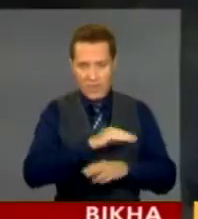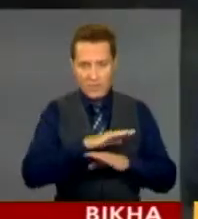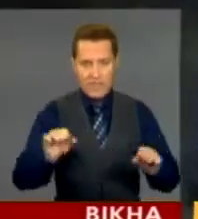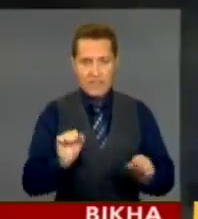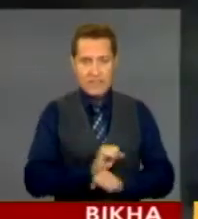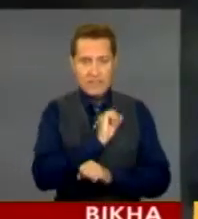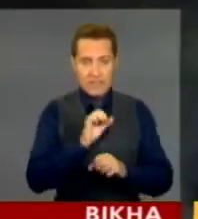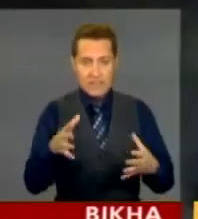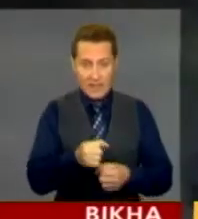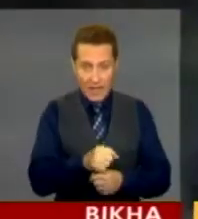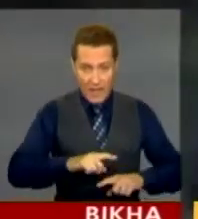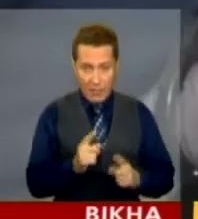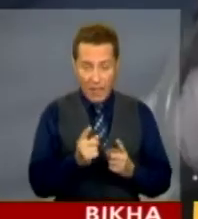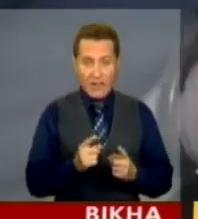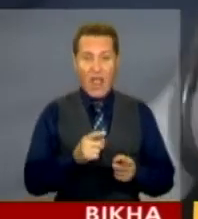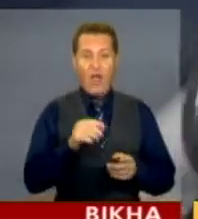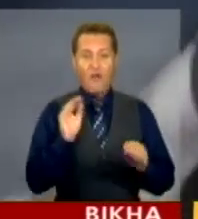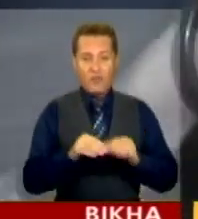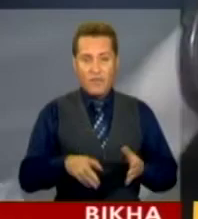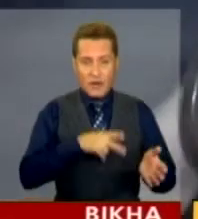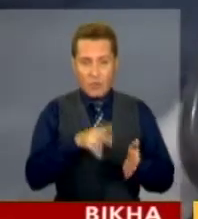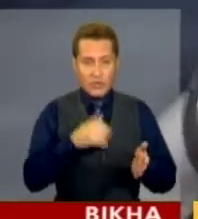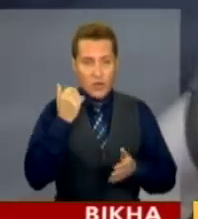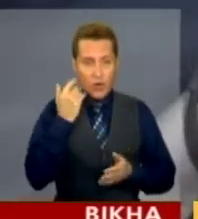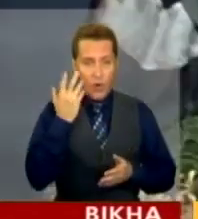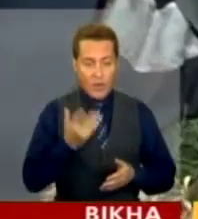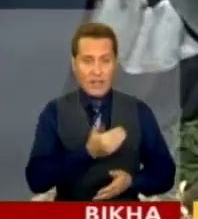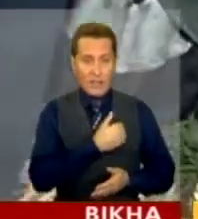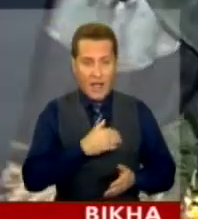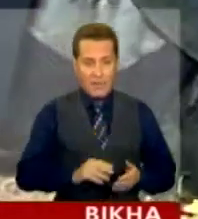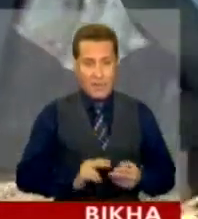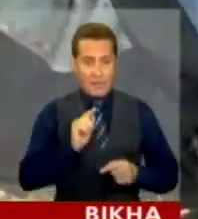стрільця у товарному потязі, коли він таки намагався проїхати в нашу країну.